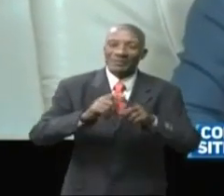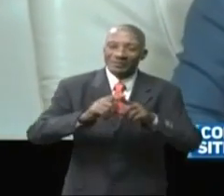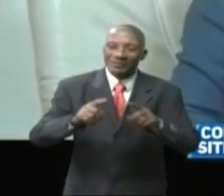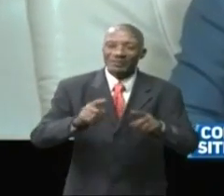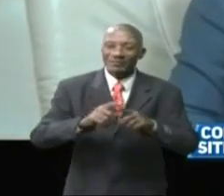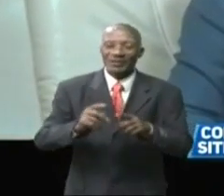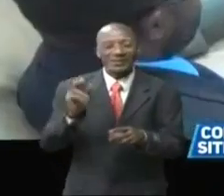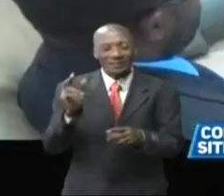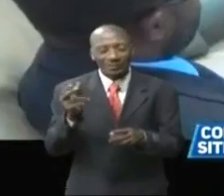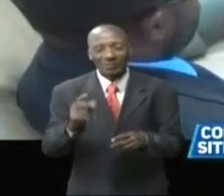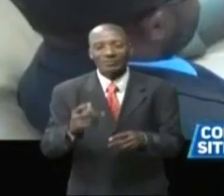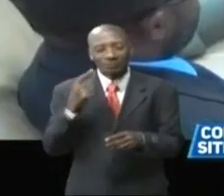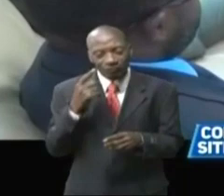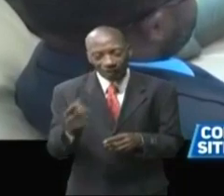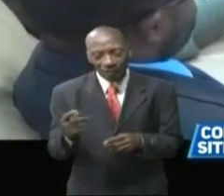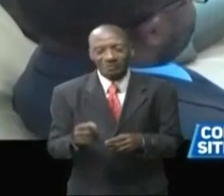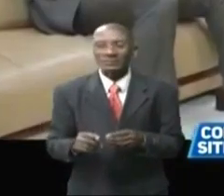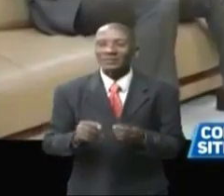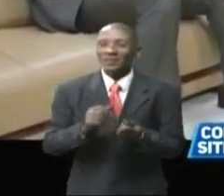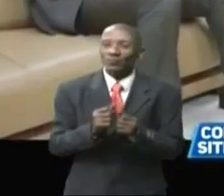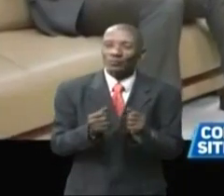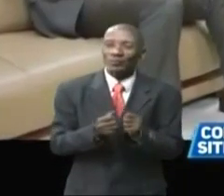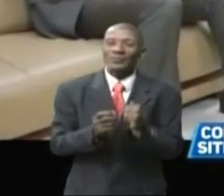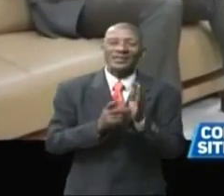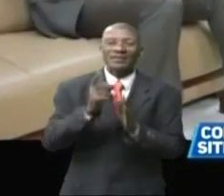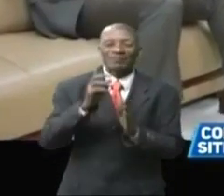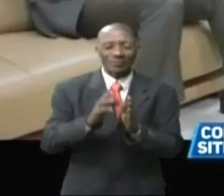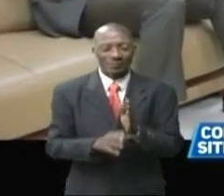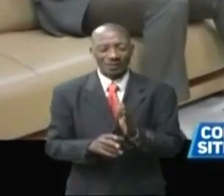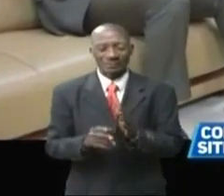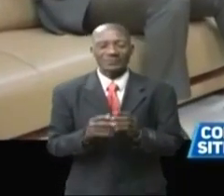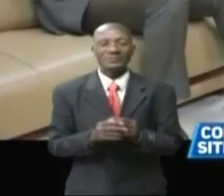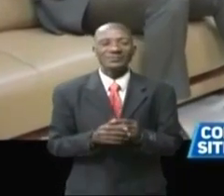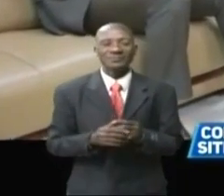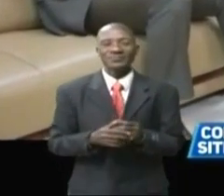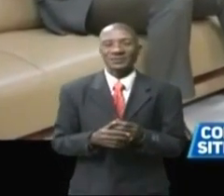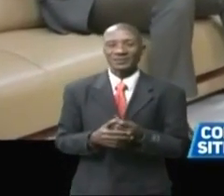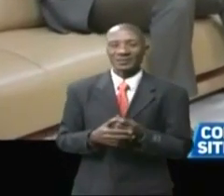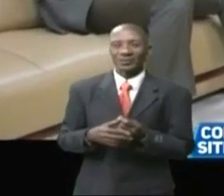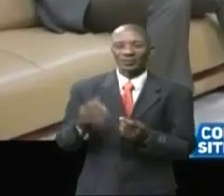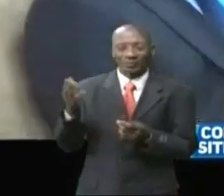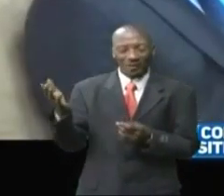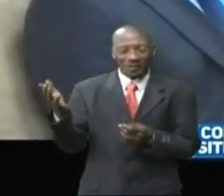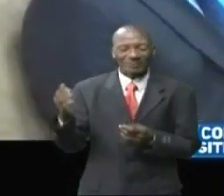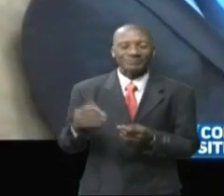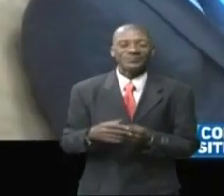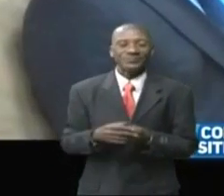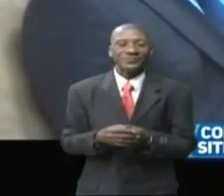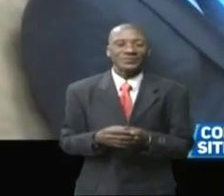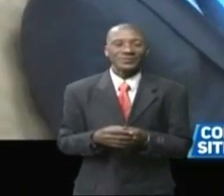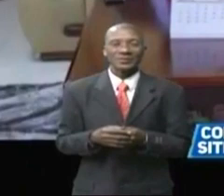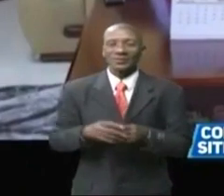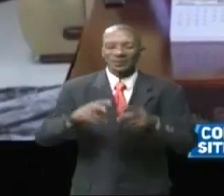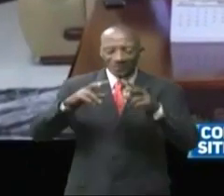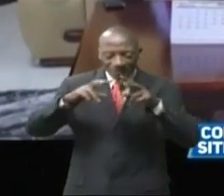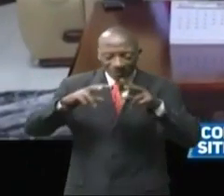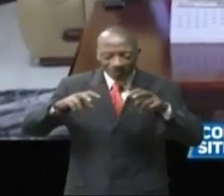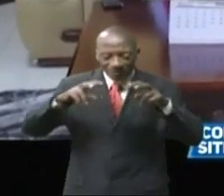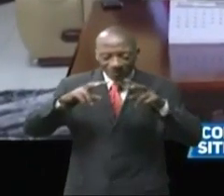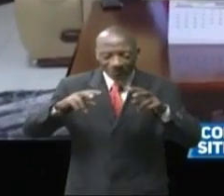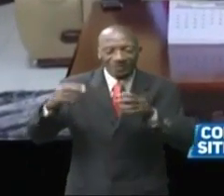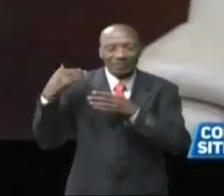Haut-Katanga, au centre des échanges, l'accompagnement de l'exécutif provincial dans la réalisation de missions de